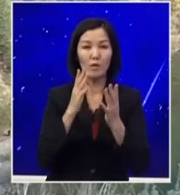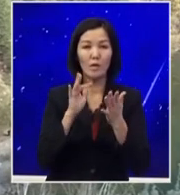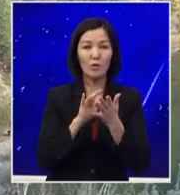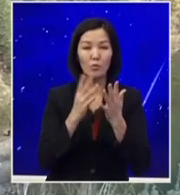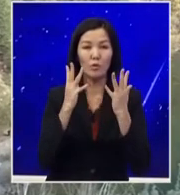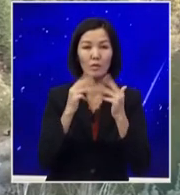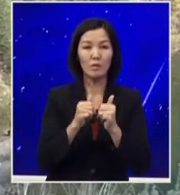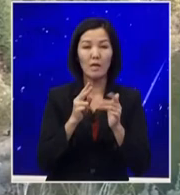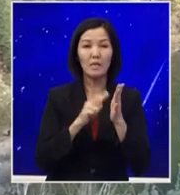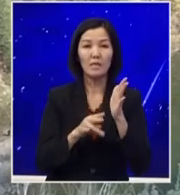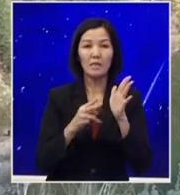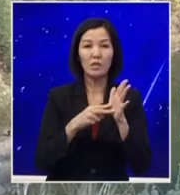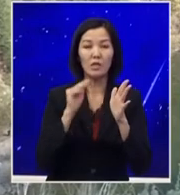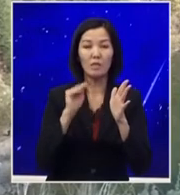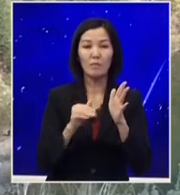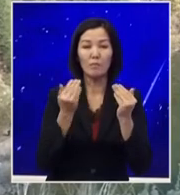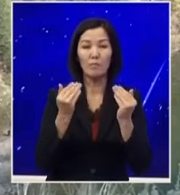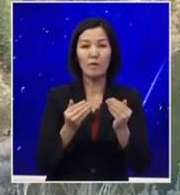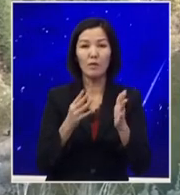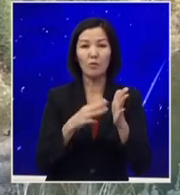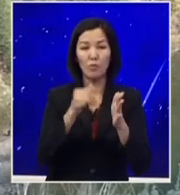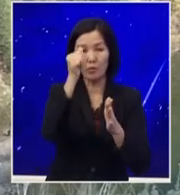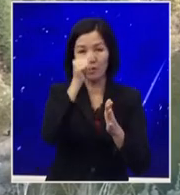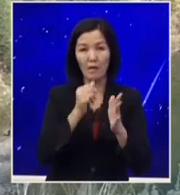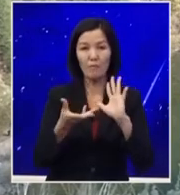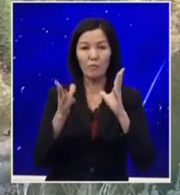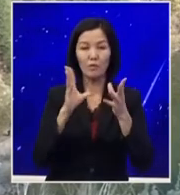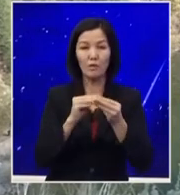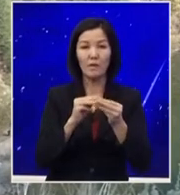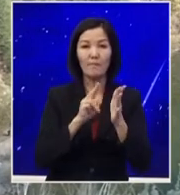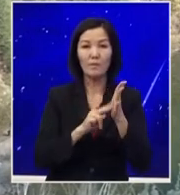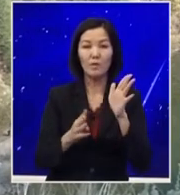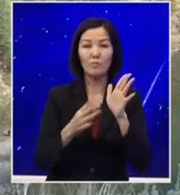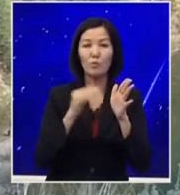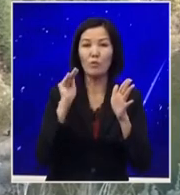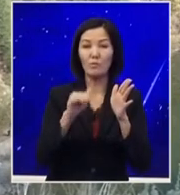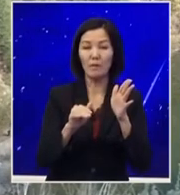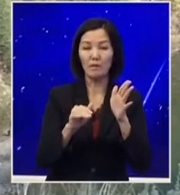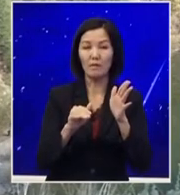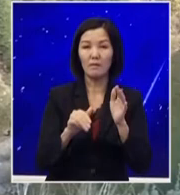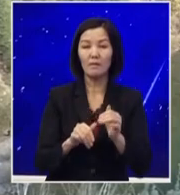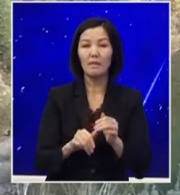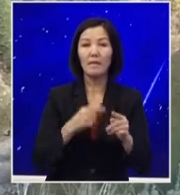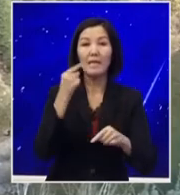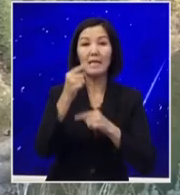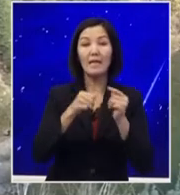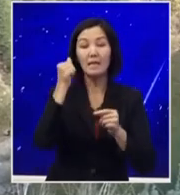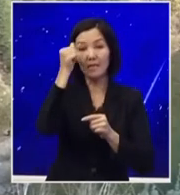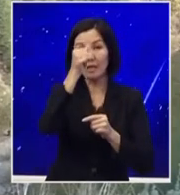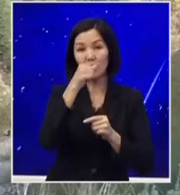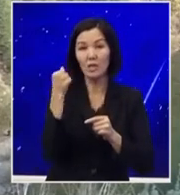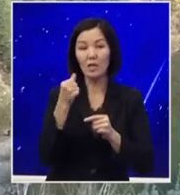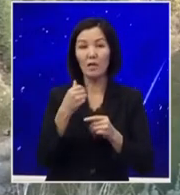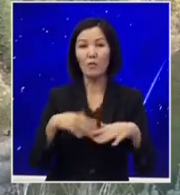саны 87 мыңнан асса, биылғы 9 айлық көрсеткіш бойынша 79 мыңға жетіп отыр. Ал келесі жылы